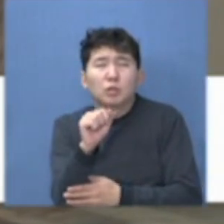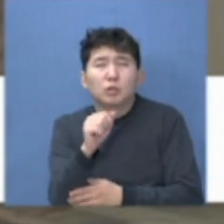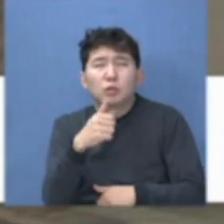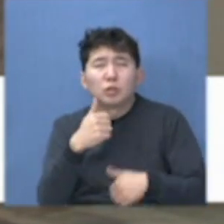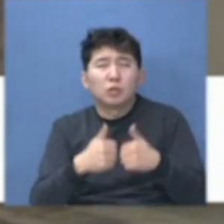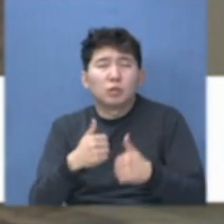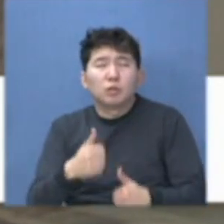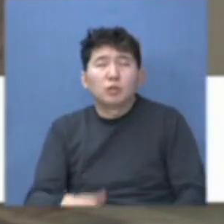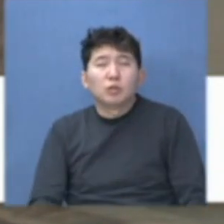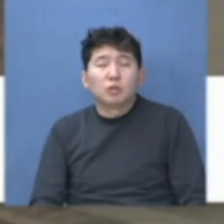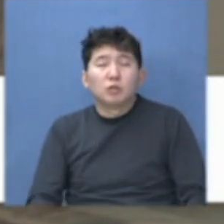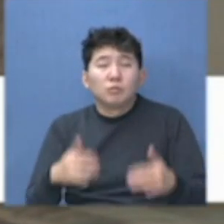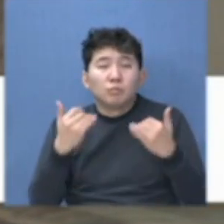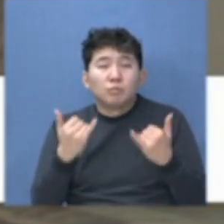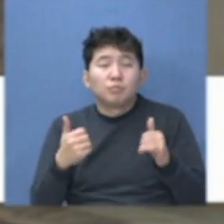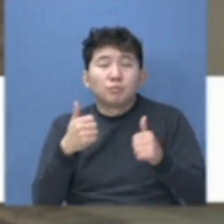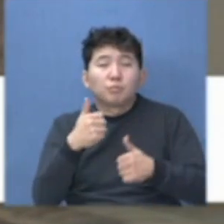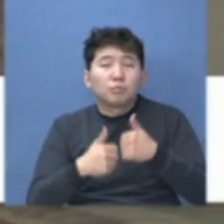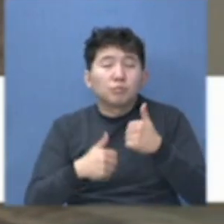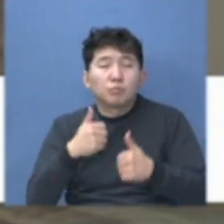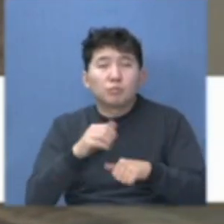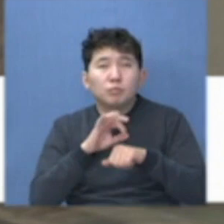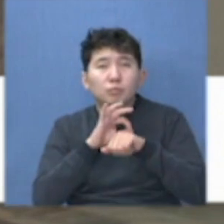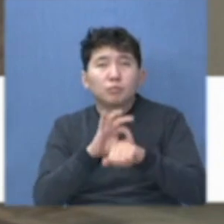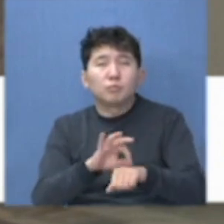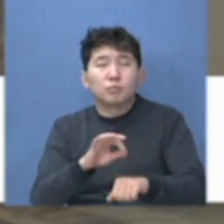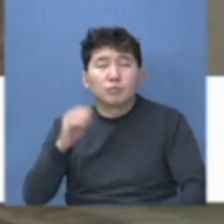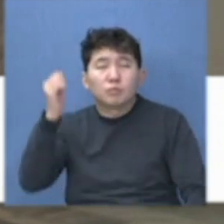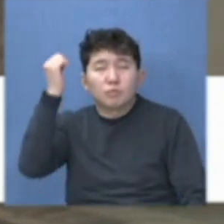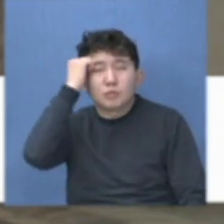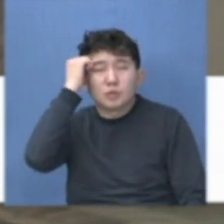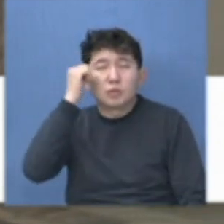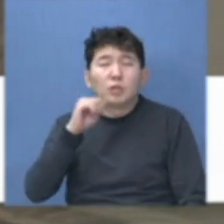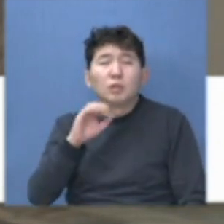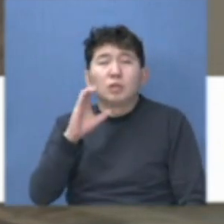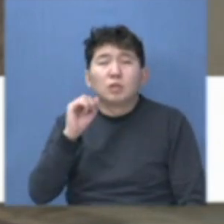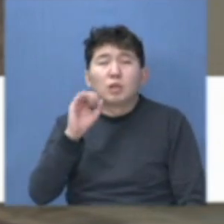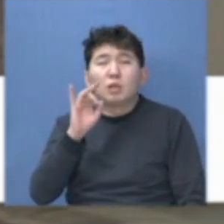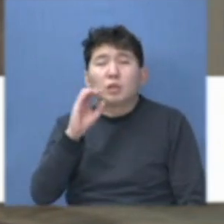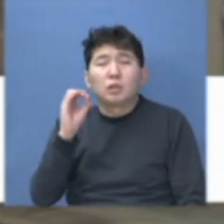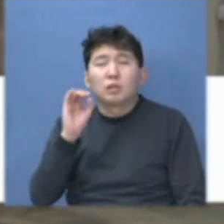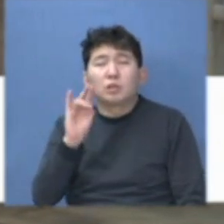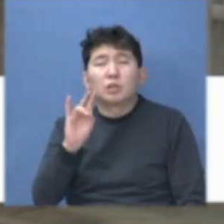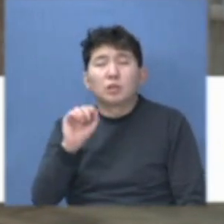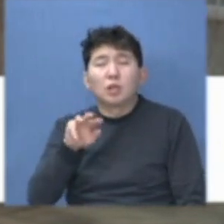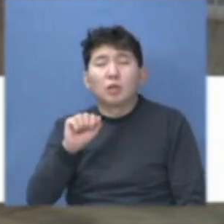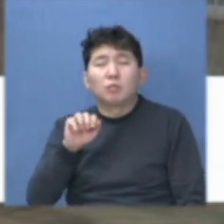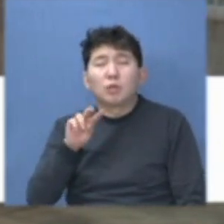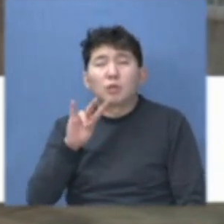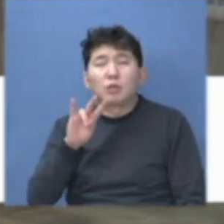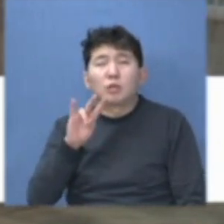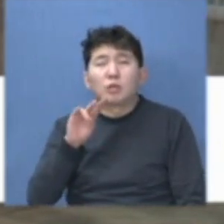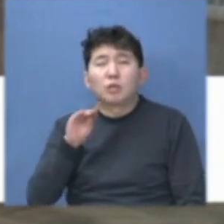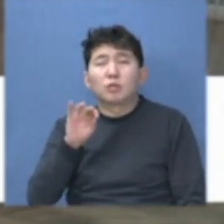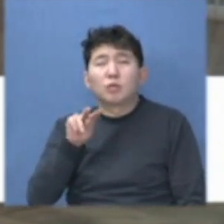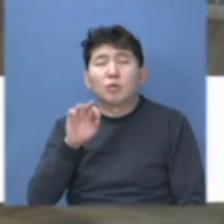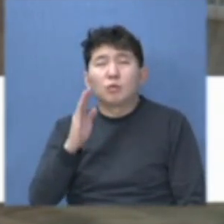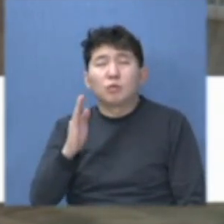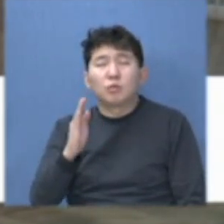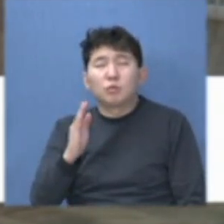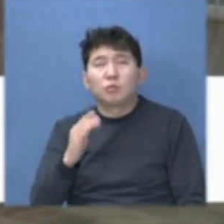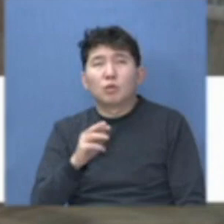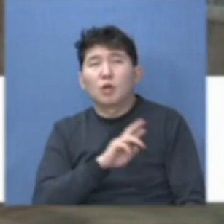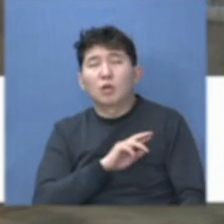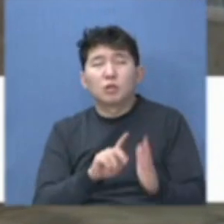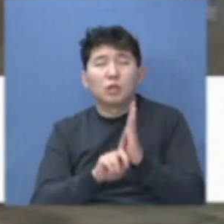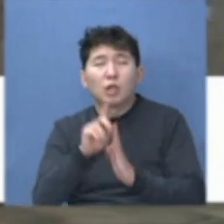Сегодняшний турнир по тогузку малаку проводится в дань памяти Арсена Аманжолова. Было очень интересно. Я начинал играть в тогузку